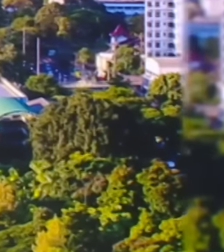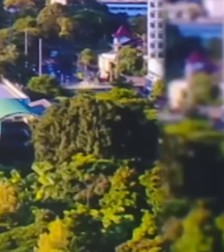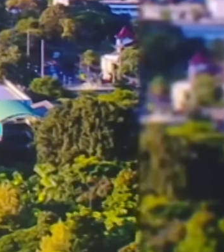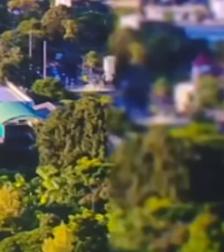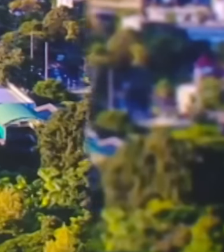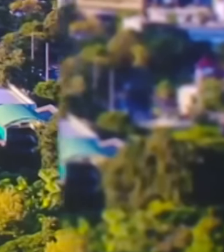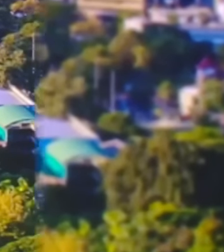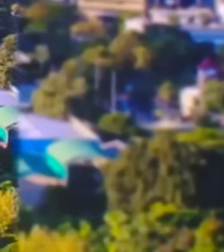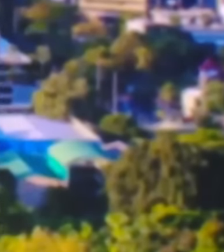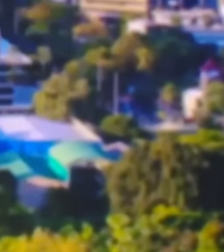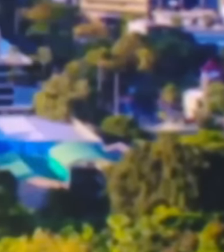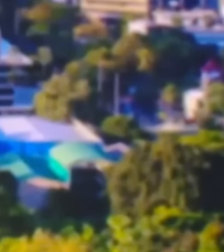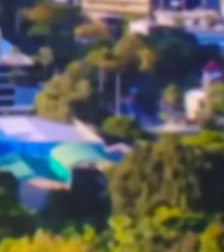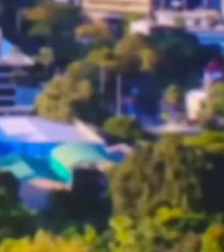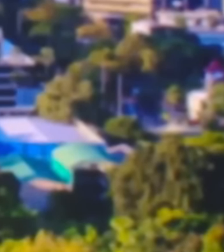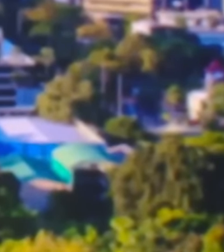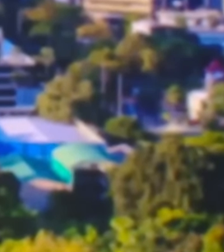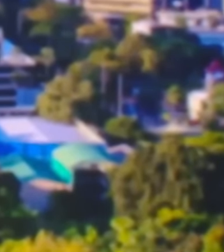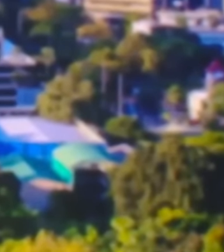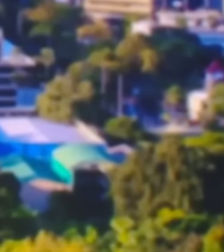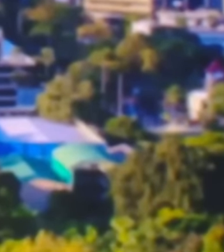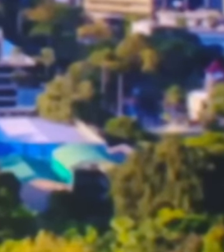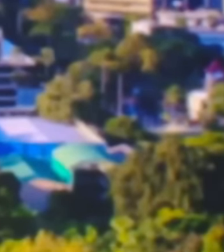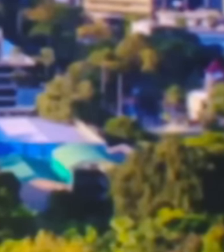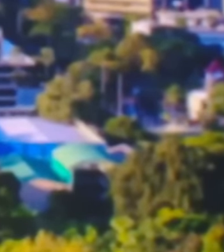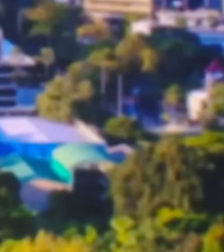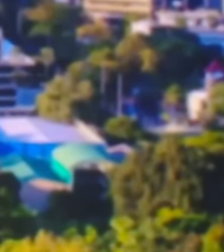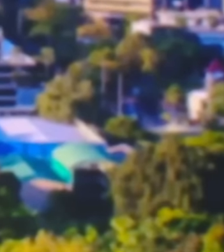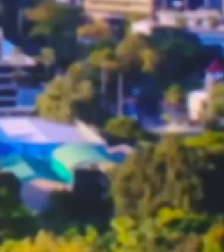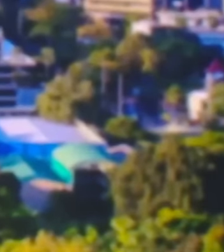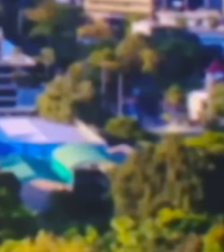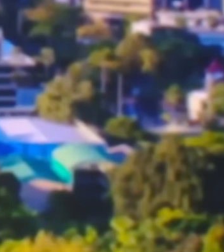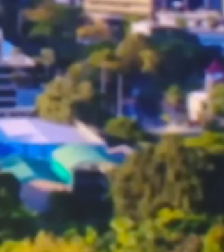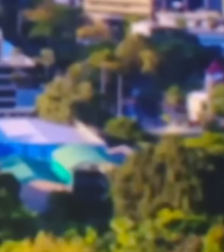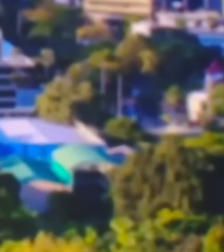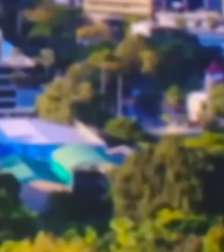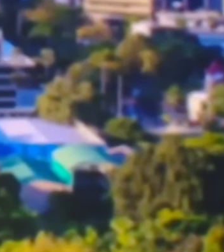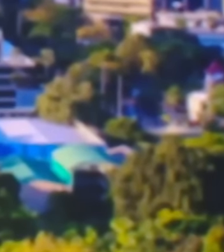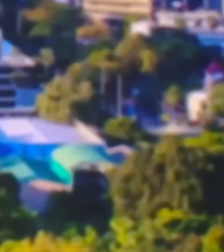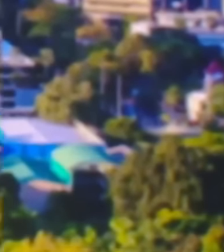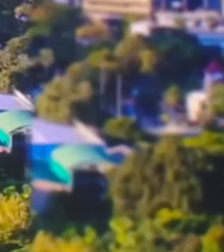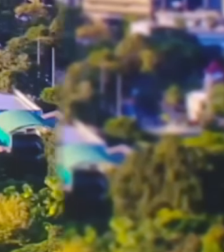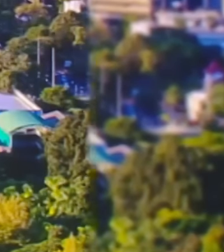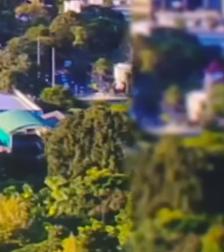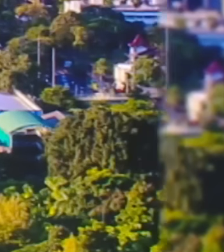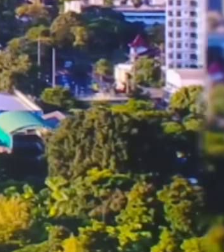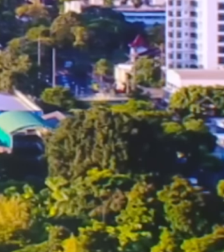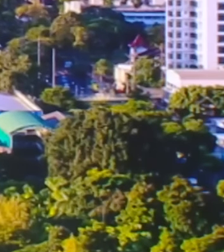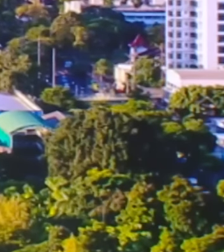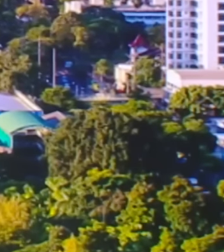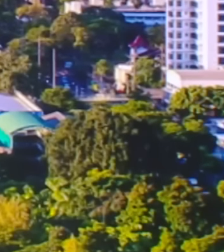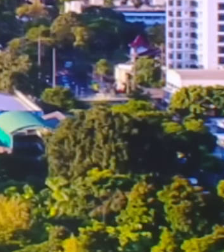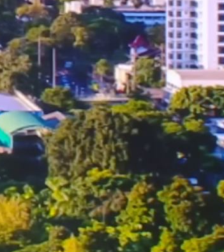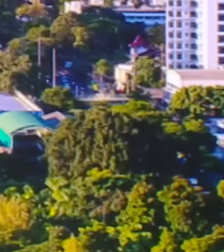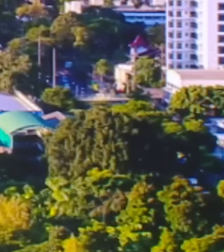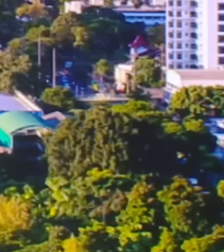สิ้นสุดลงไปนะคะแล้วปีนี้ปริมาณฝนก็น้อยกว่าทุกปีหลายคนคงมีคำถามเหมือนลิซ่านะคะว่าเมื่อไหร่พายุเมื่อไหร่ฝนจะม